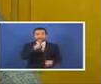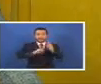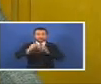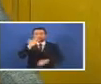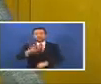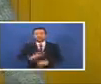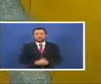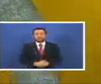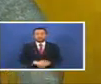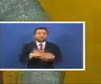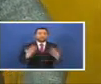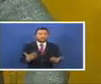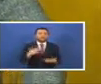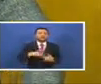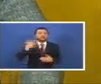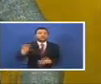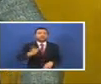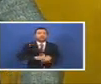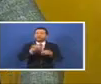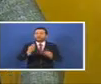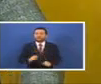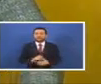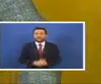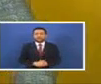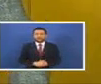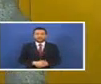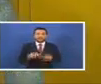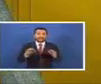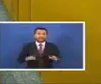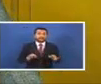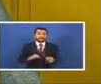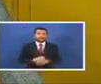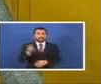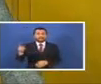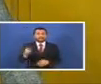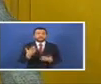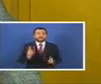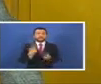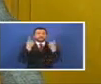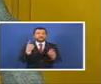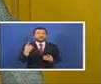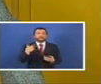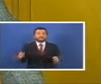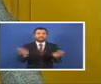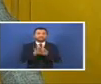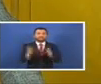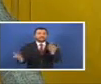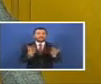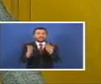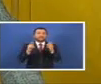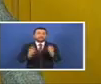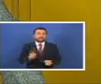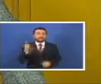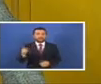Yok. Peki ardından ne yapıyorlar? Şimdi ilk defa bize bir kıyaslama